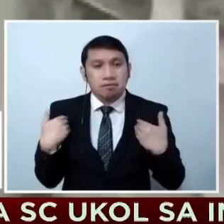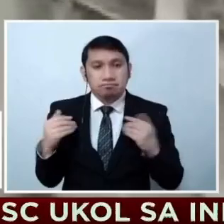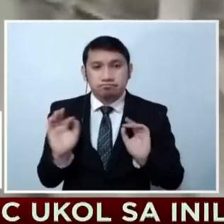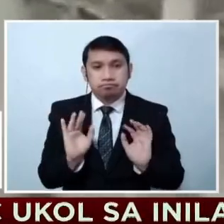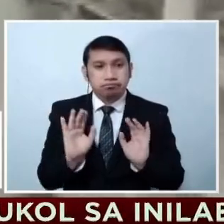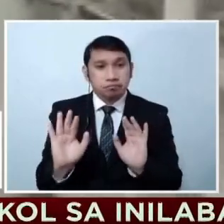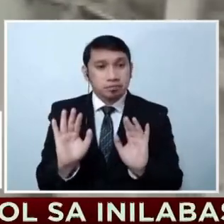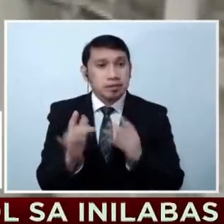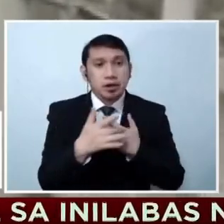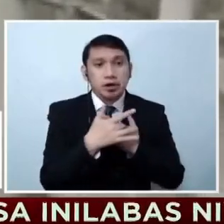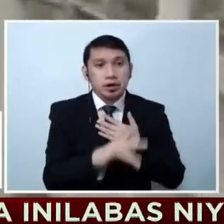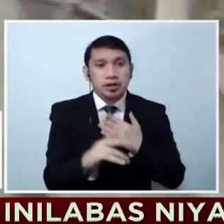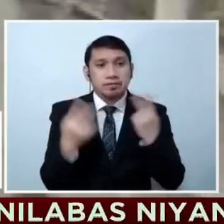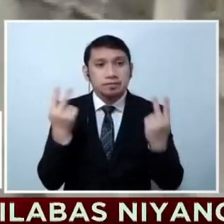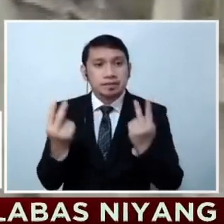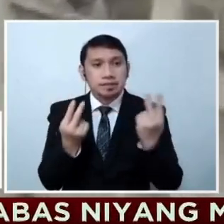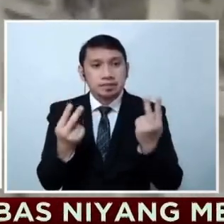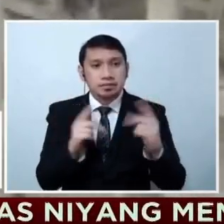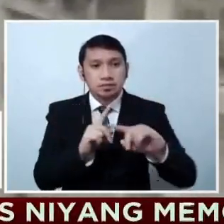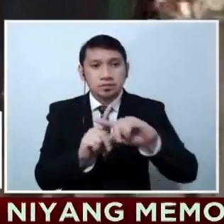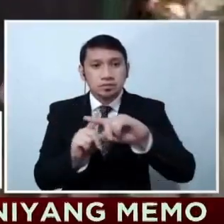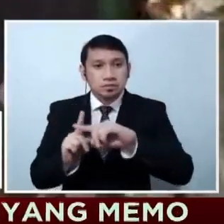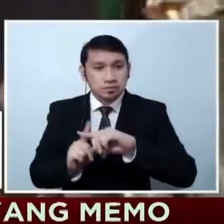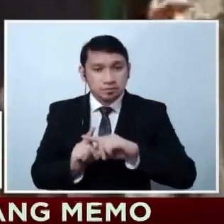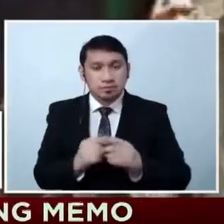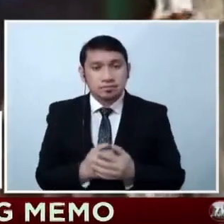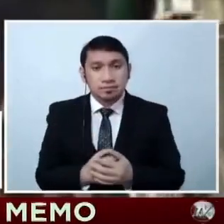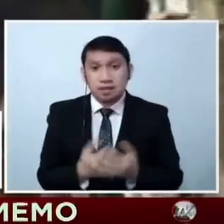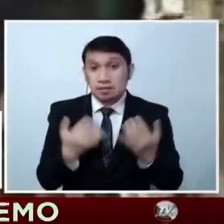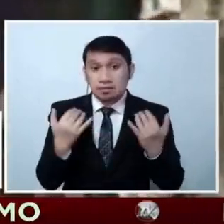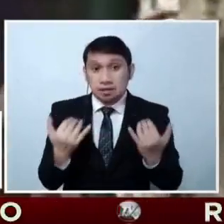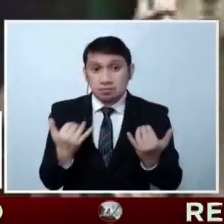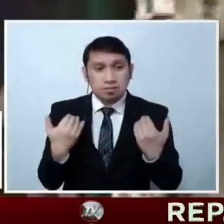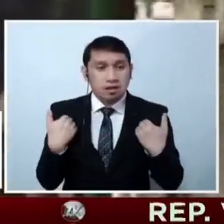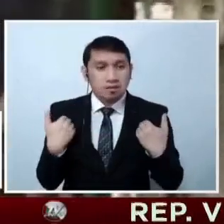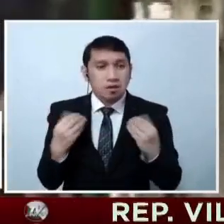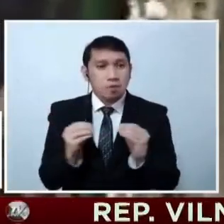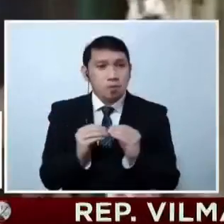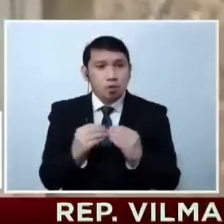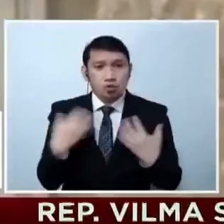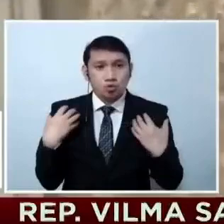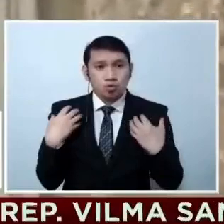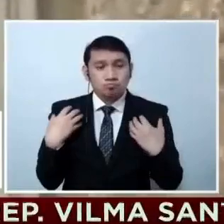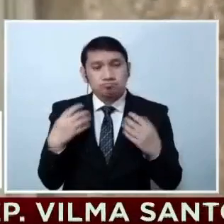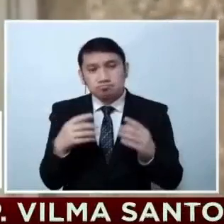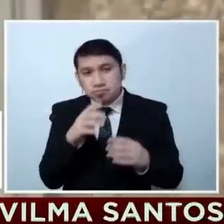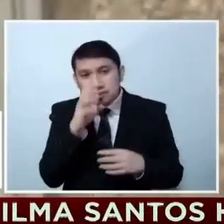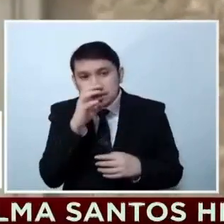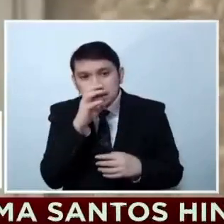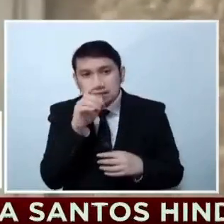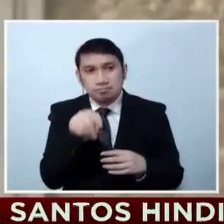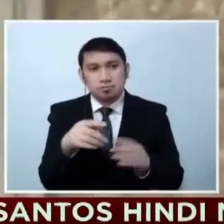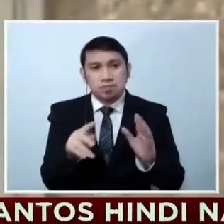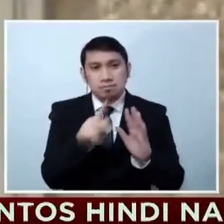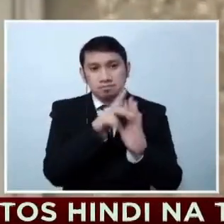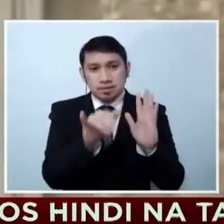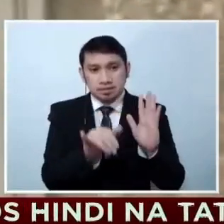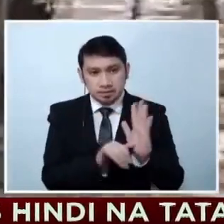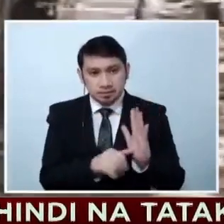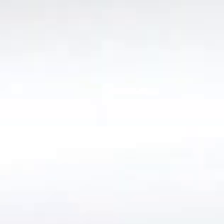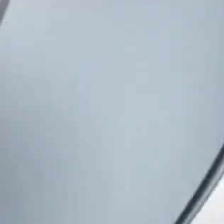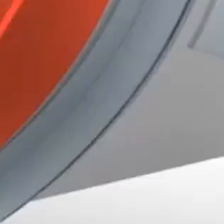maagang dadalaw sa sementeryo. Mas pinaigting din nila ang pagpapatupad ng safety protocols.